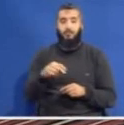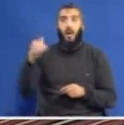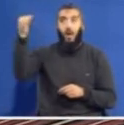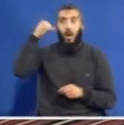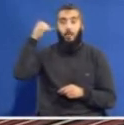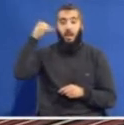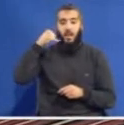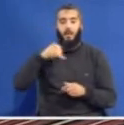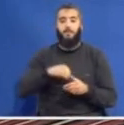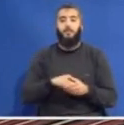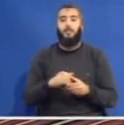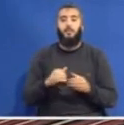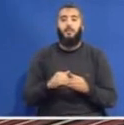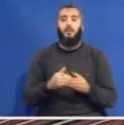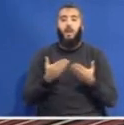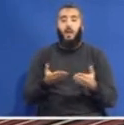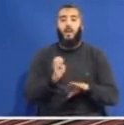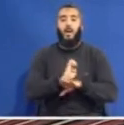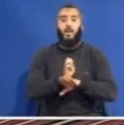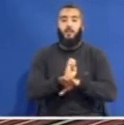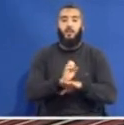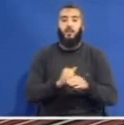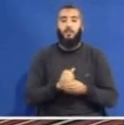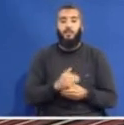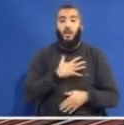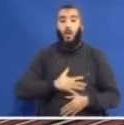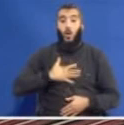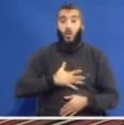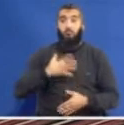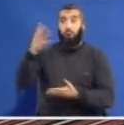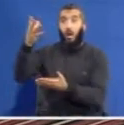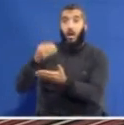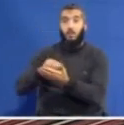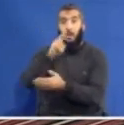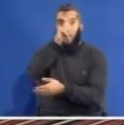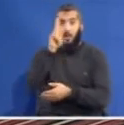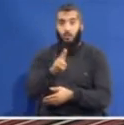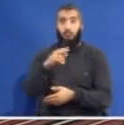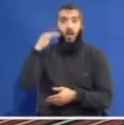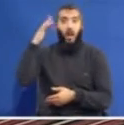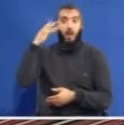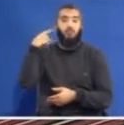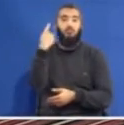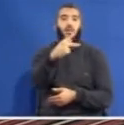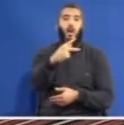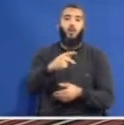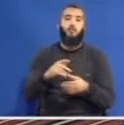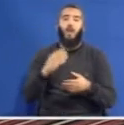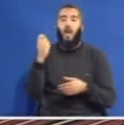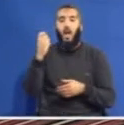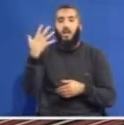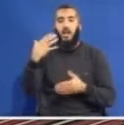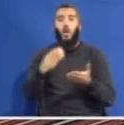021 39 43 43، هي أرقام التواصل خلال هذا الفضاء. نسعد بأسئلتكم. هلا سألوا عبر خامسة